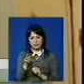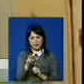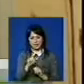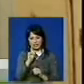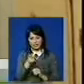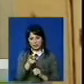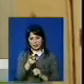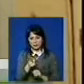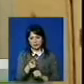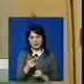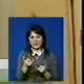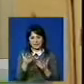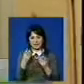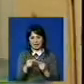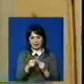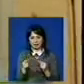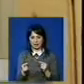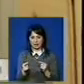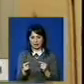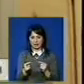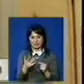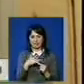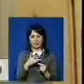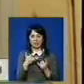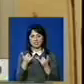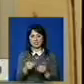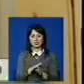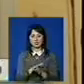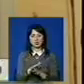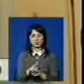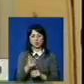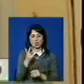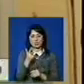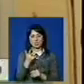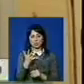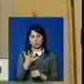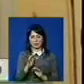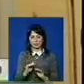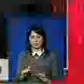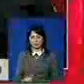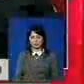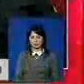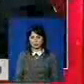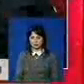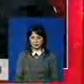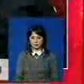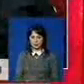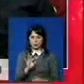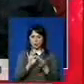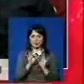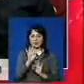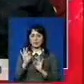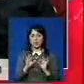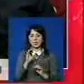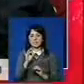ჩვიდა. დღემდე მსახურებით სრულად 55 ბავშვი. უბრალოდ ცლად პროექტისა